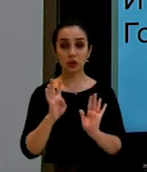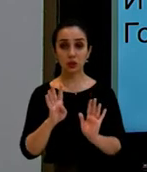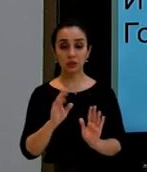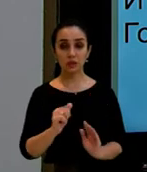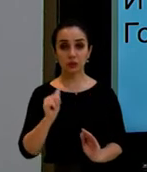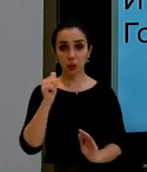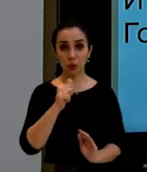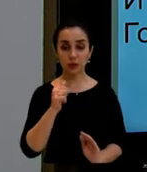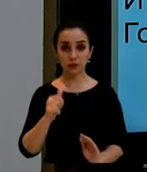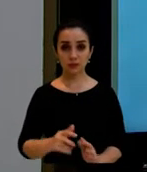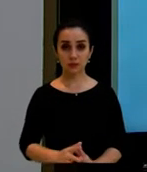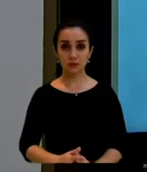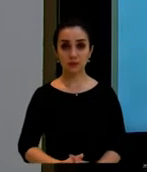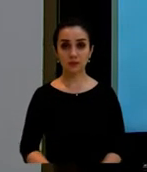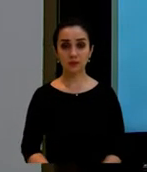1964 год.